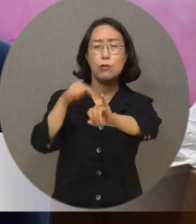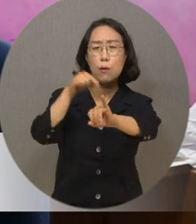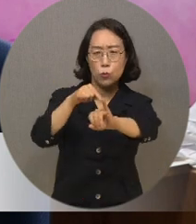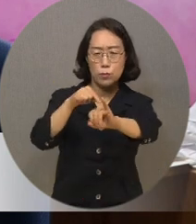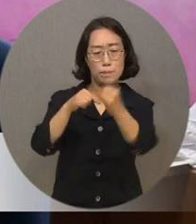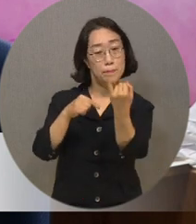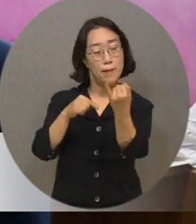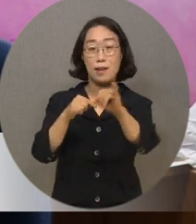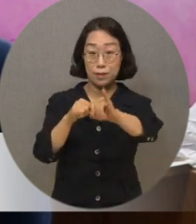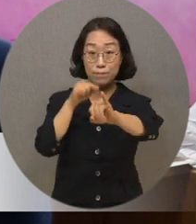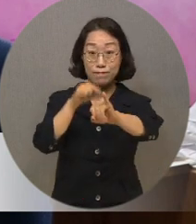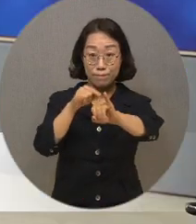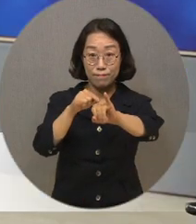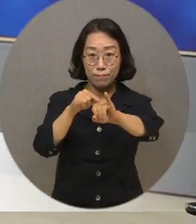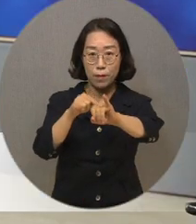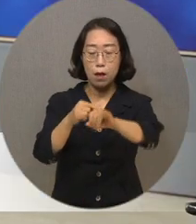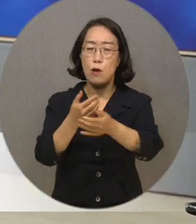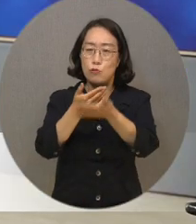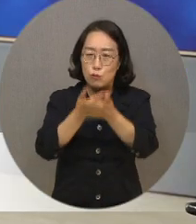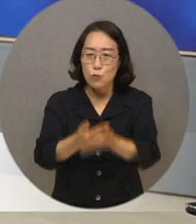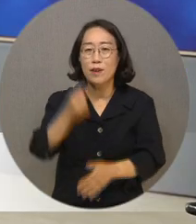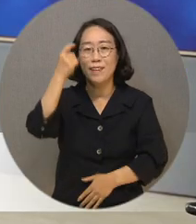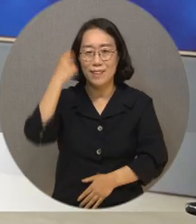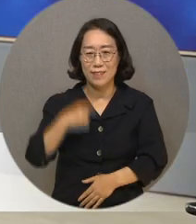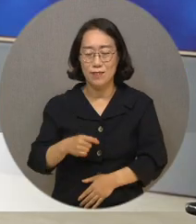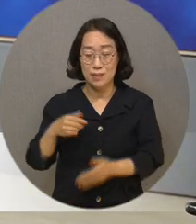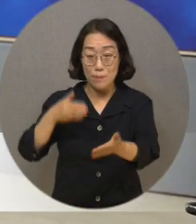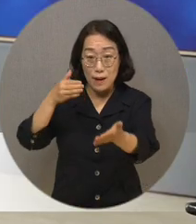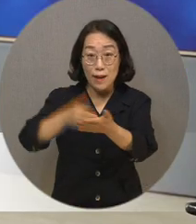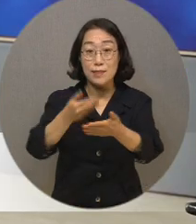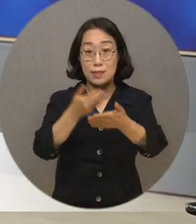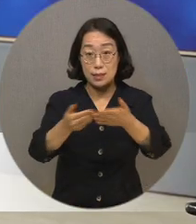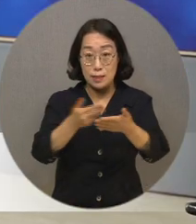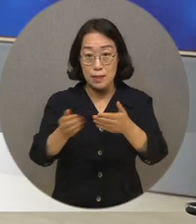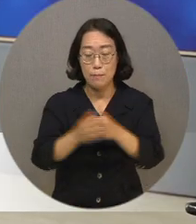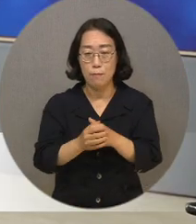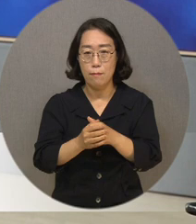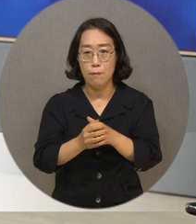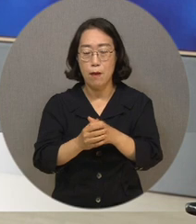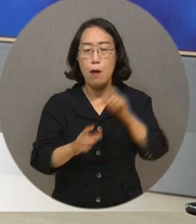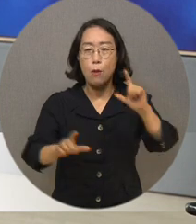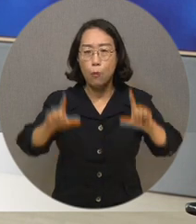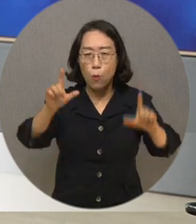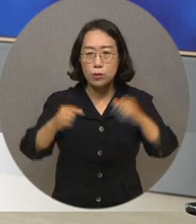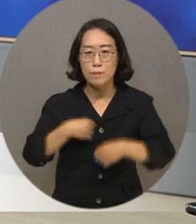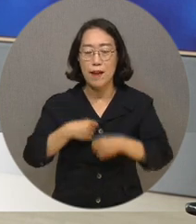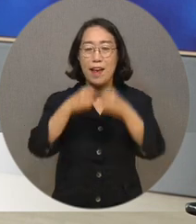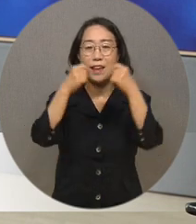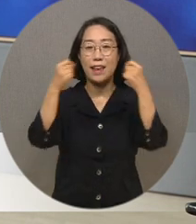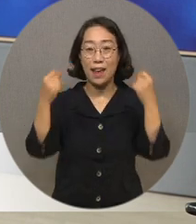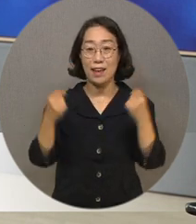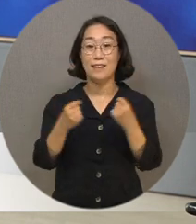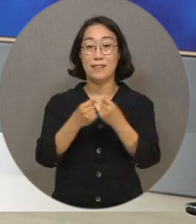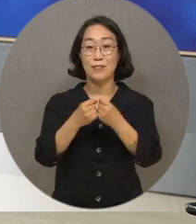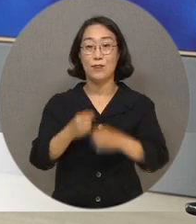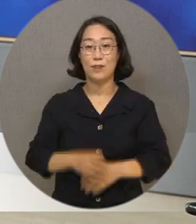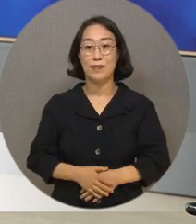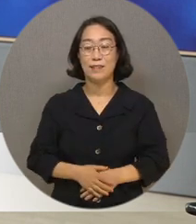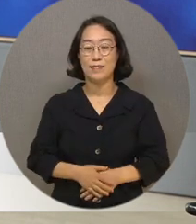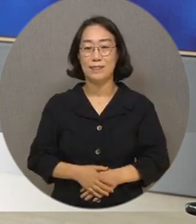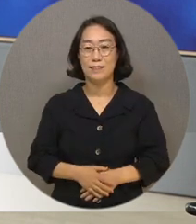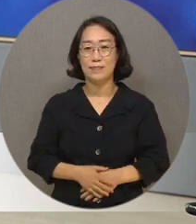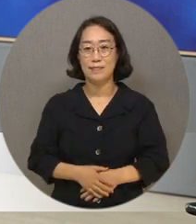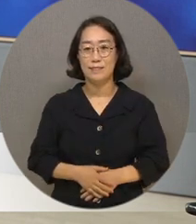있다는 거기에서 시작됐던 것 같아요. 지금까지의 작업은 이게 뒷모습이 너무 어떤 저의 개인적인